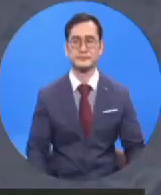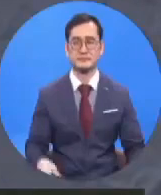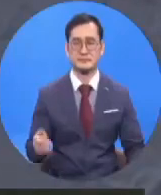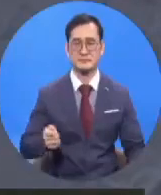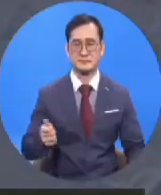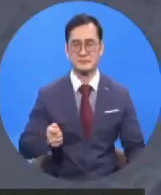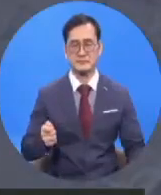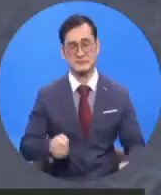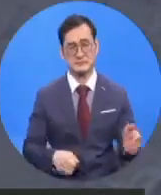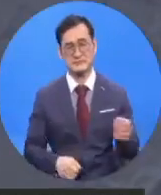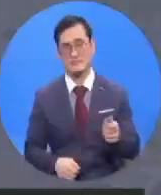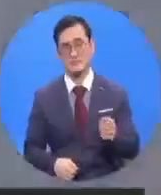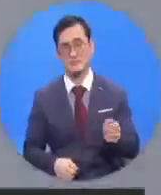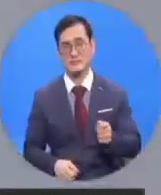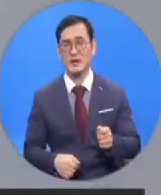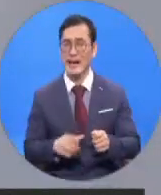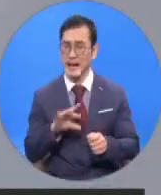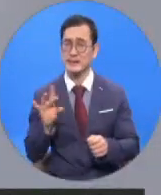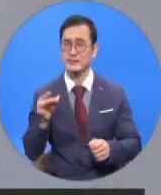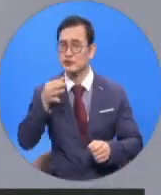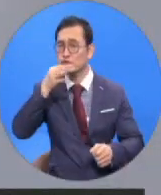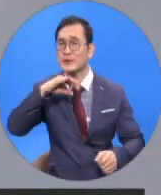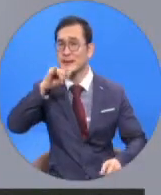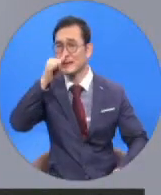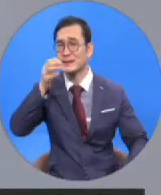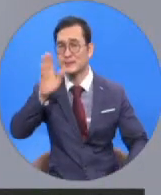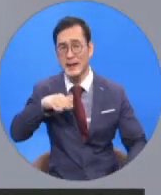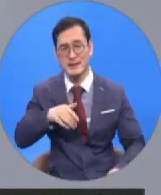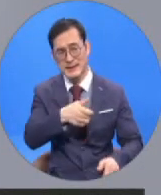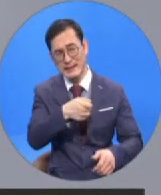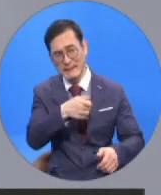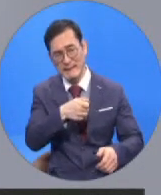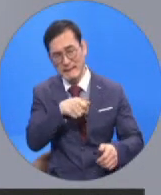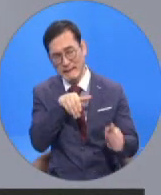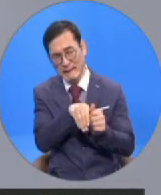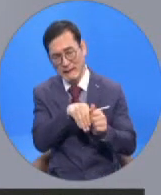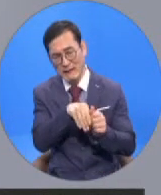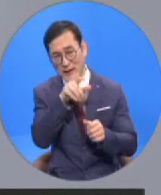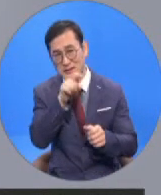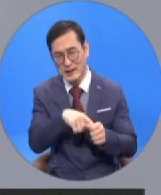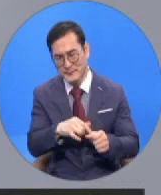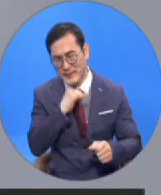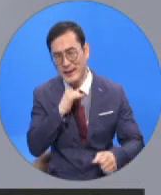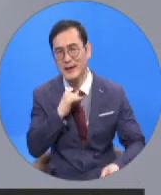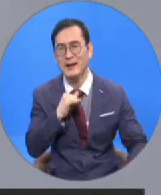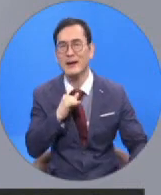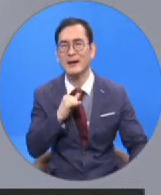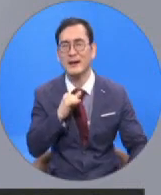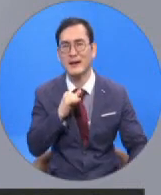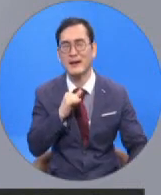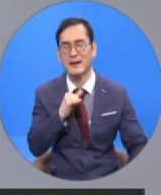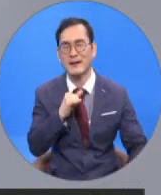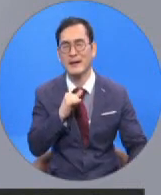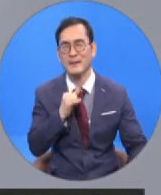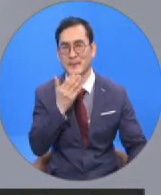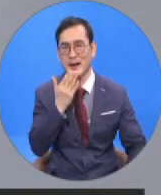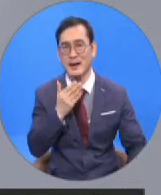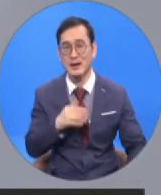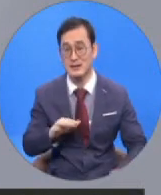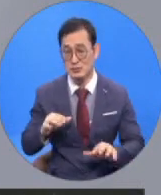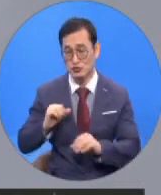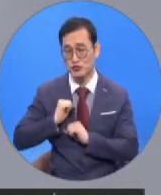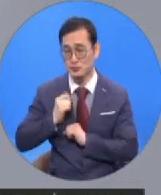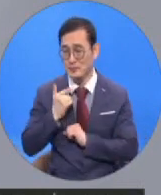흩발질 또는 결정적인 패착을 둘수 있는 그이 네가티브가 있거든요. 네. 이게 군필 원팀